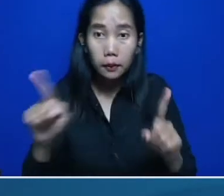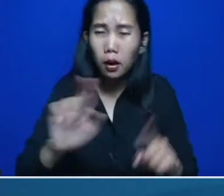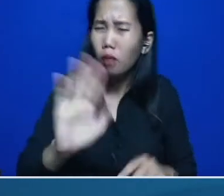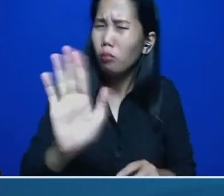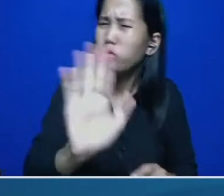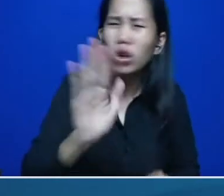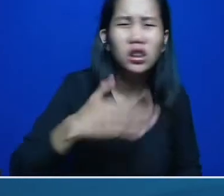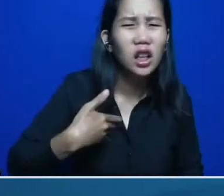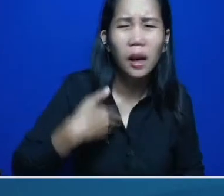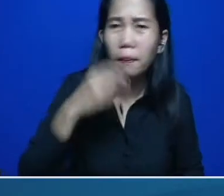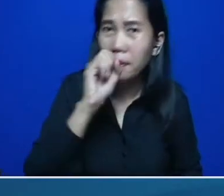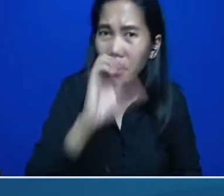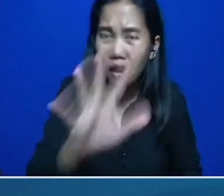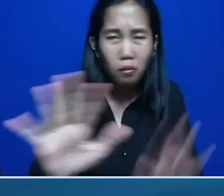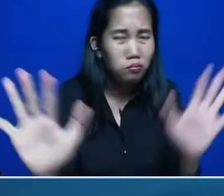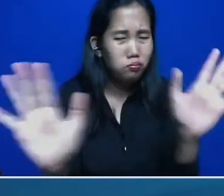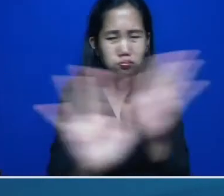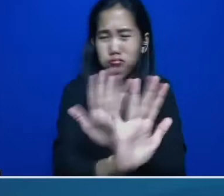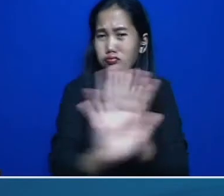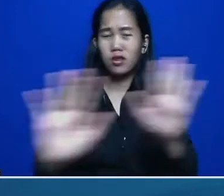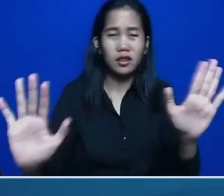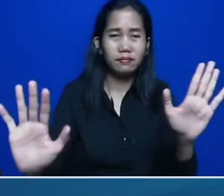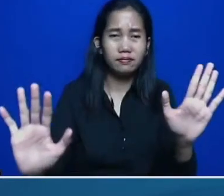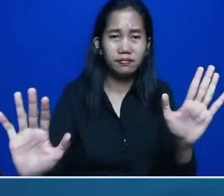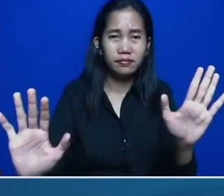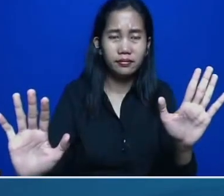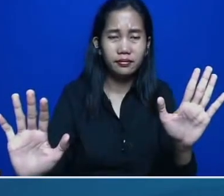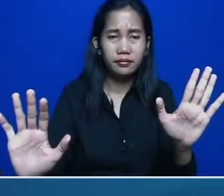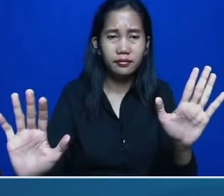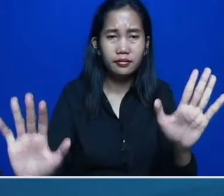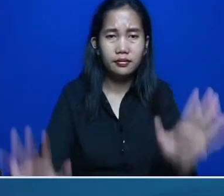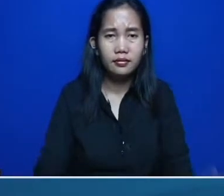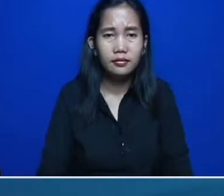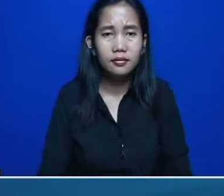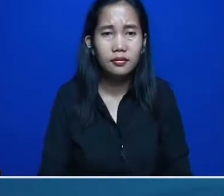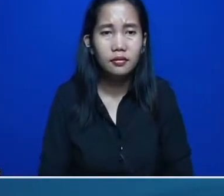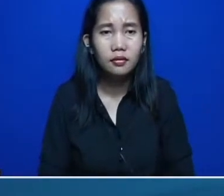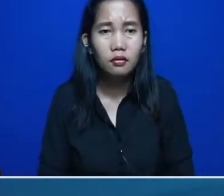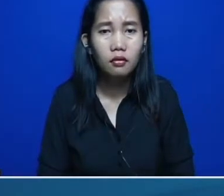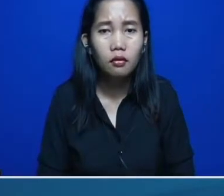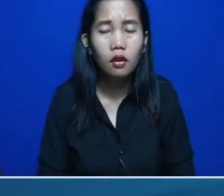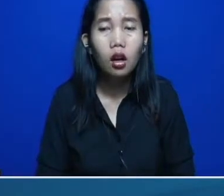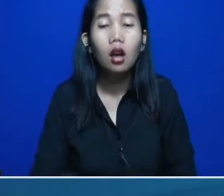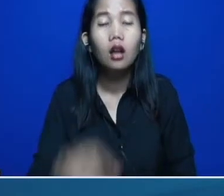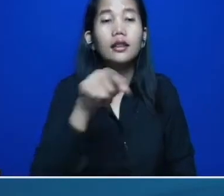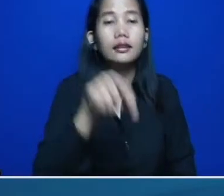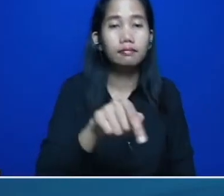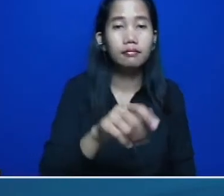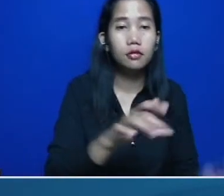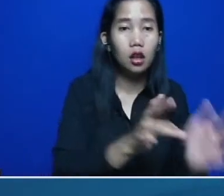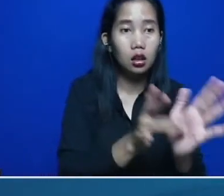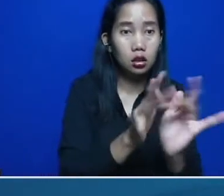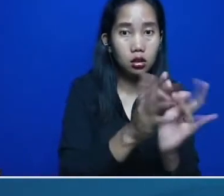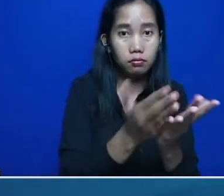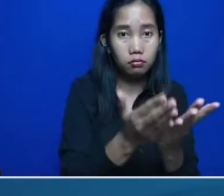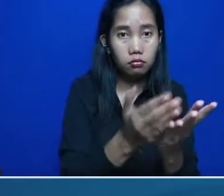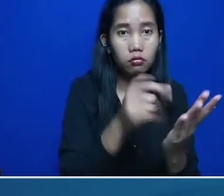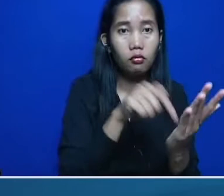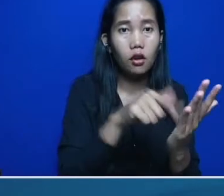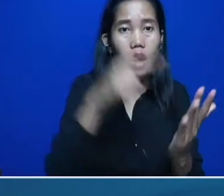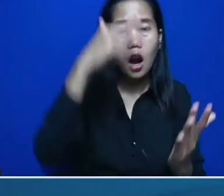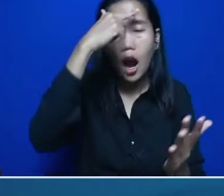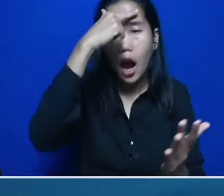ke-23 ayat 31-32 jadi tidak bijak kalo kita minum